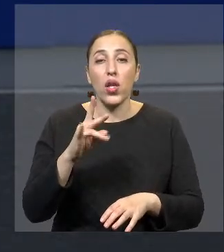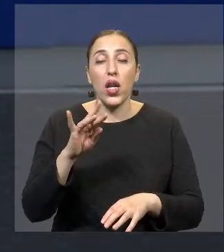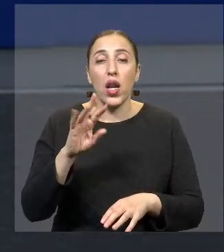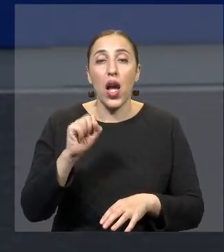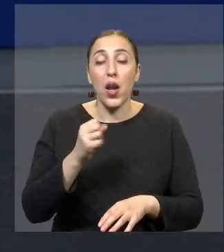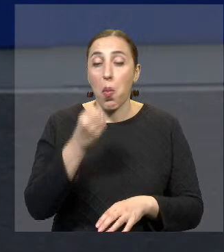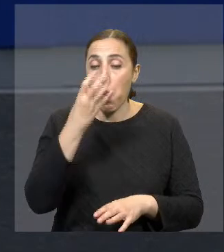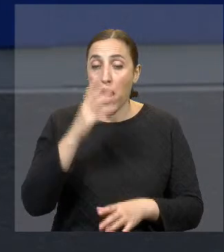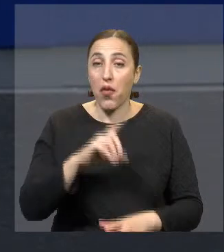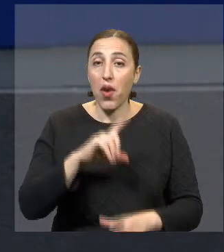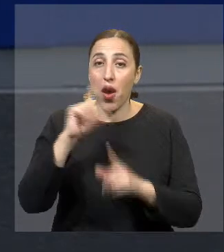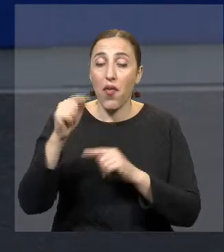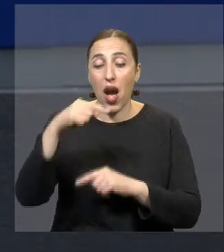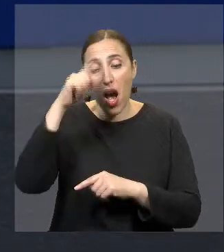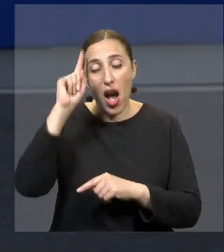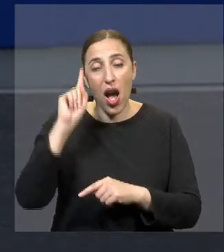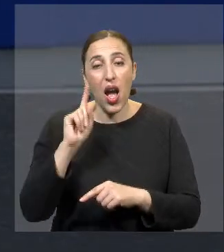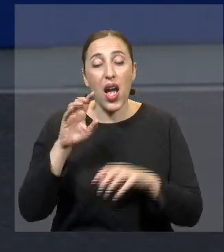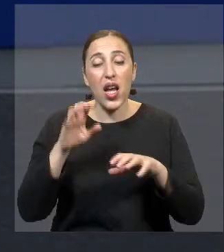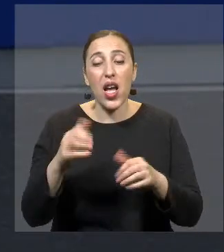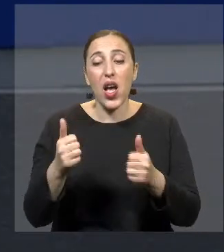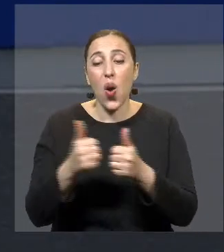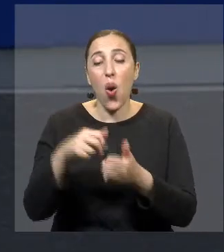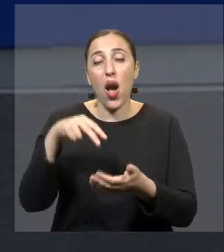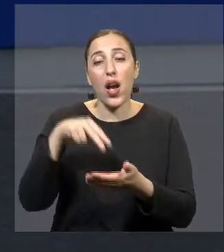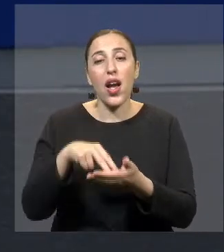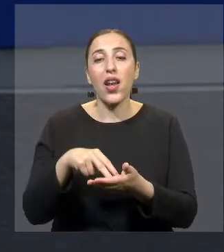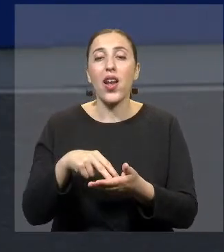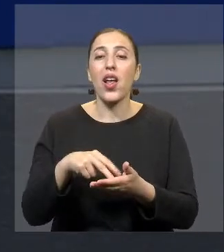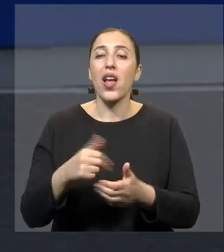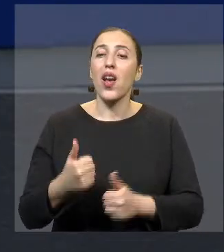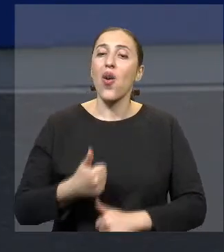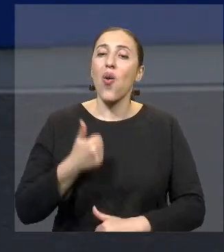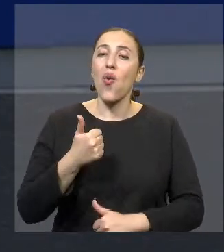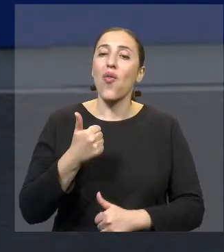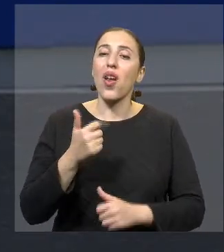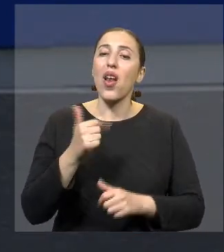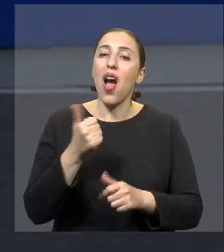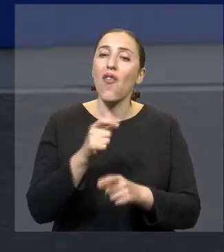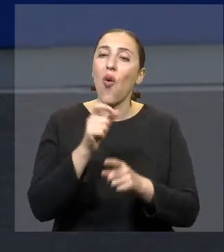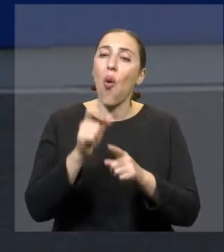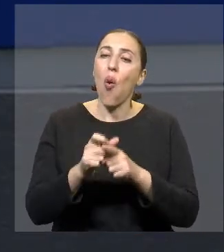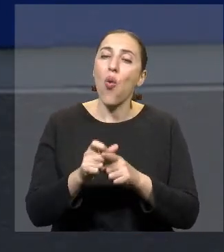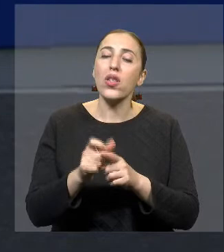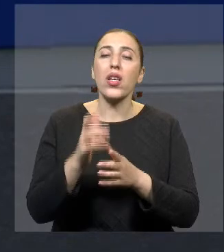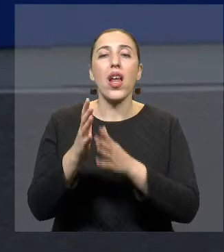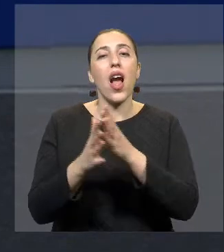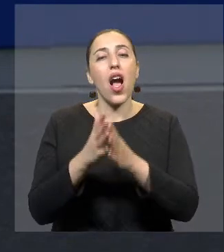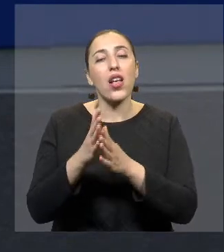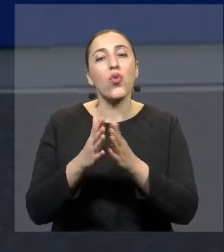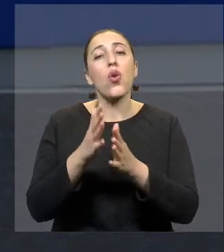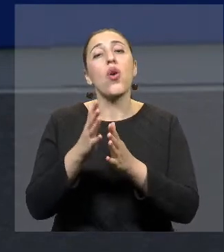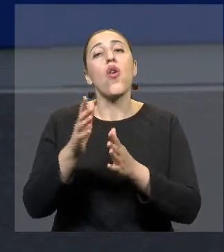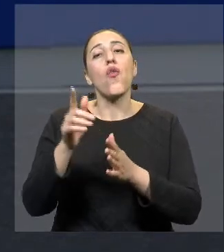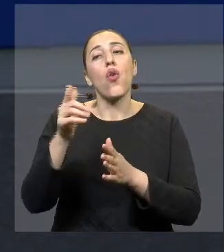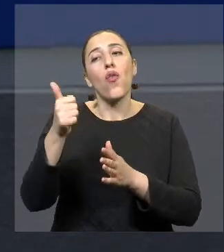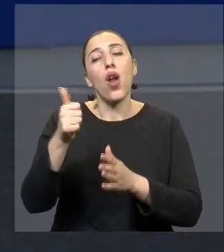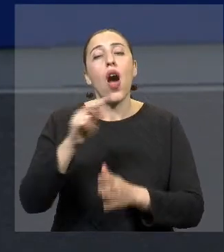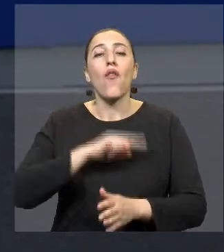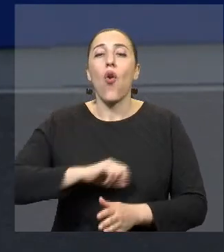բակվում էր և ալիևի կողքին կանգնած գովում էր նրան որակելով որպես եվրամիության վստահելի գործ ընկեր։ Այսօր